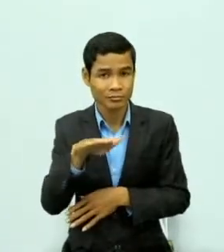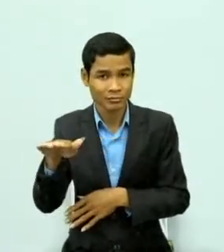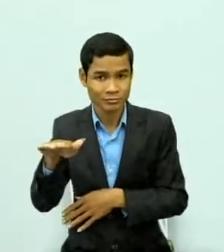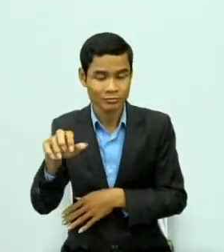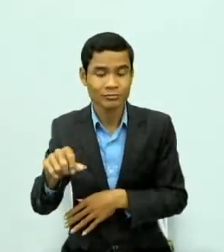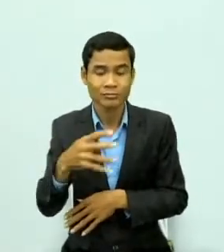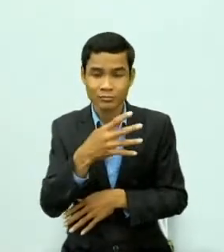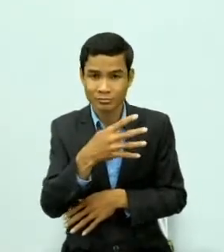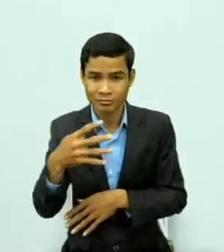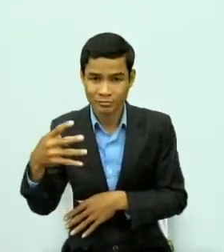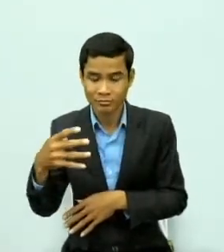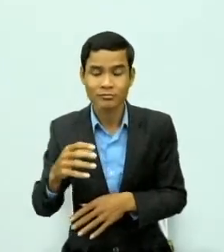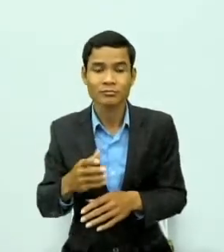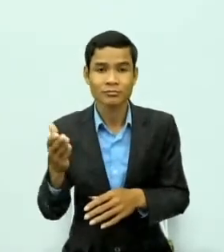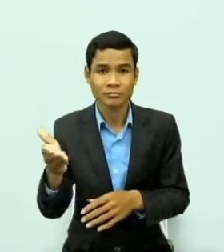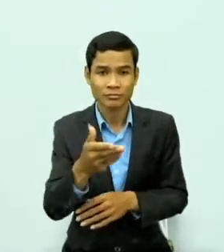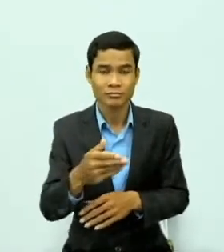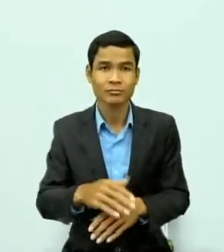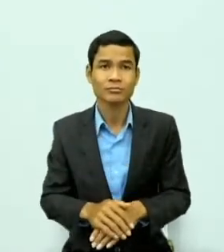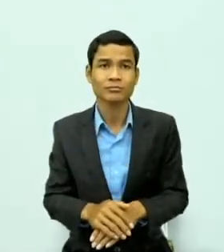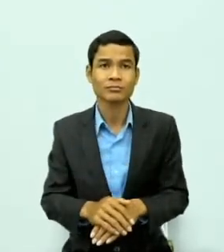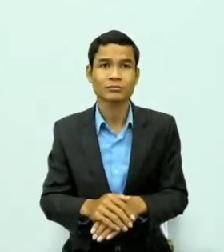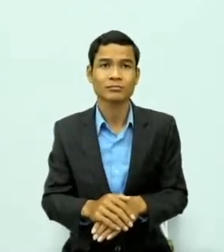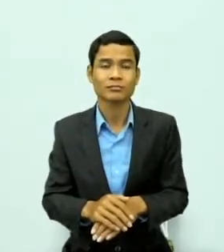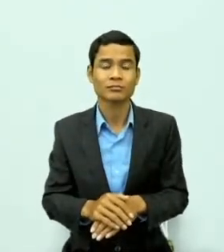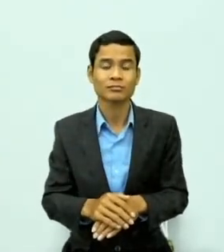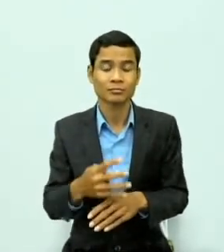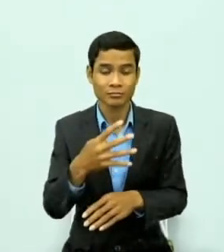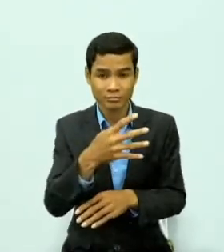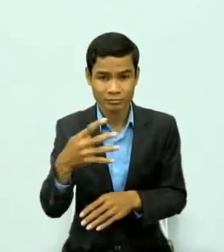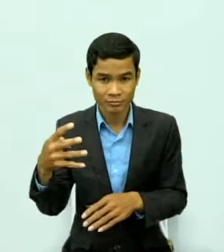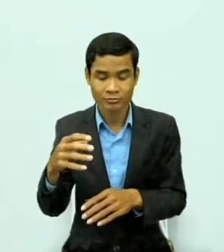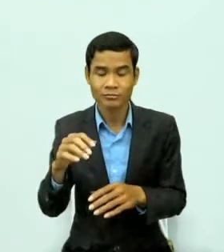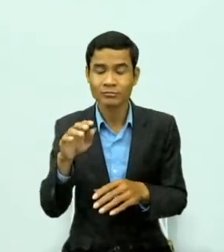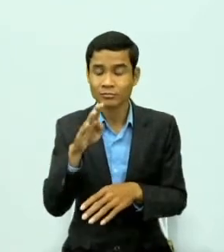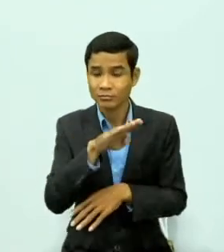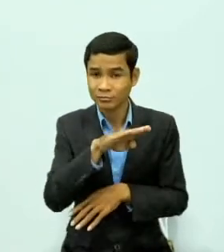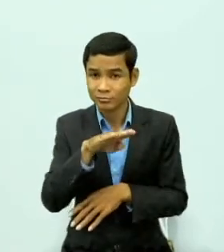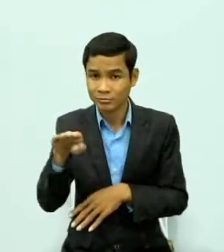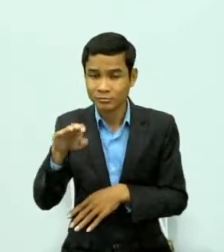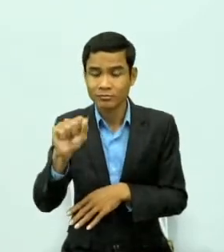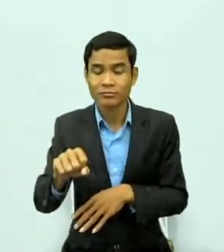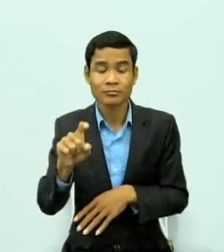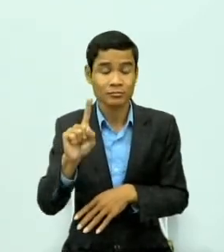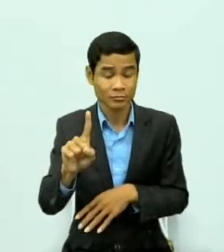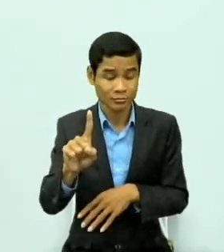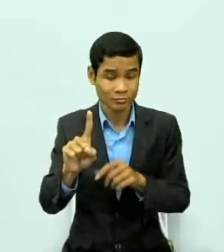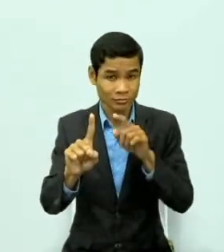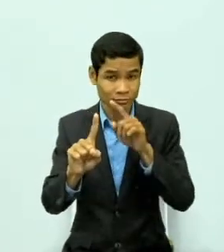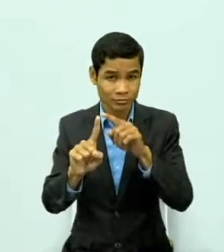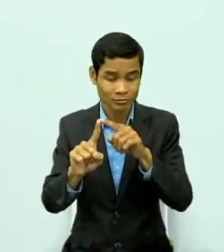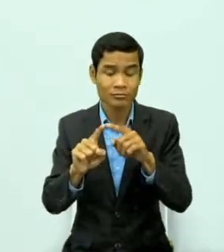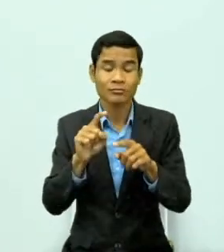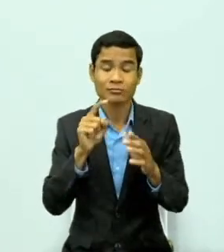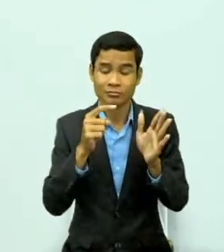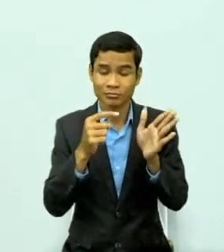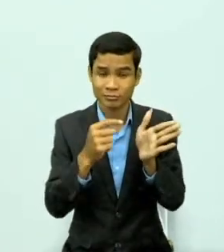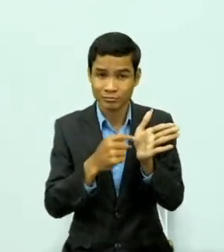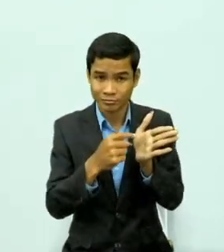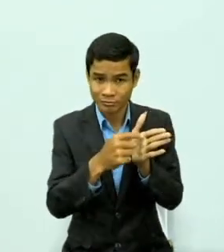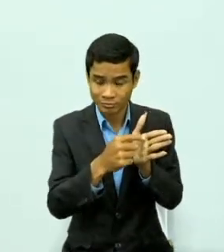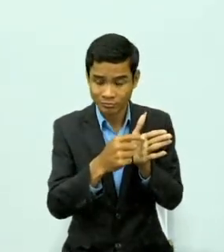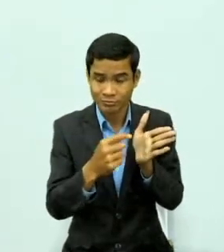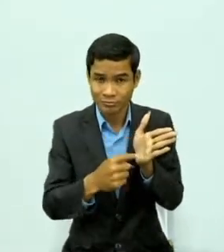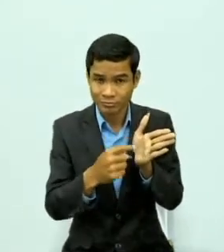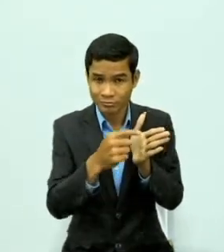កណានេះគឺតារាងជួរដេកអញ្ចឹងកូនអាចយកចង្អុលដៃណាដើម្បីត្រៀមអាននៅពេលបន្តិចទៀត